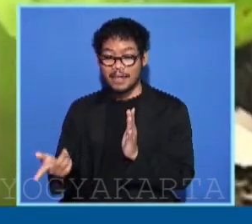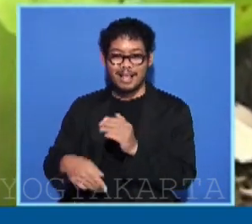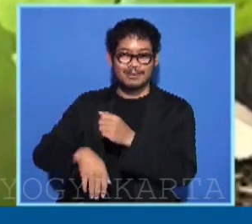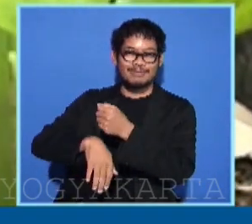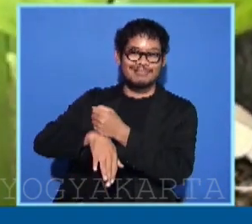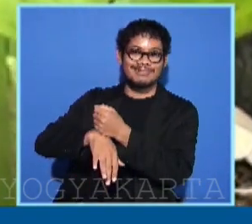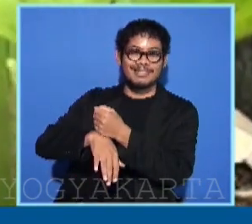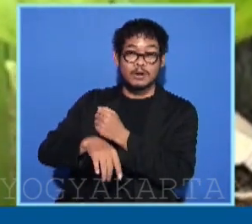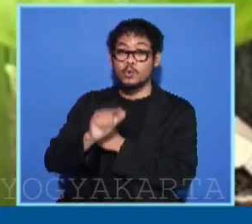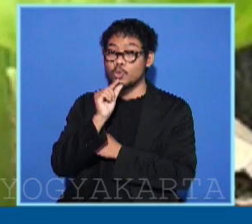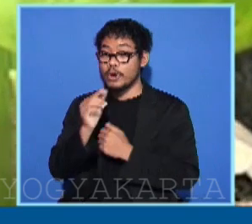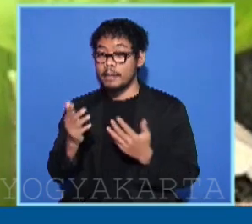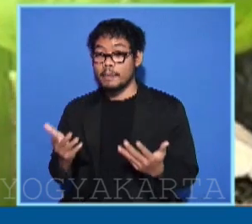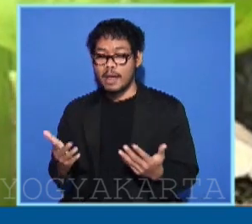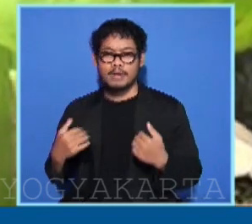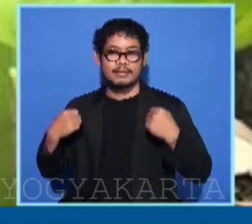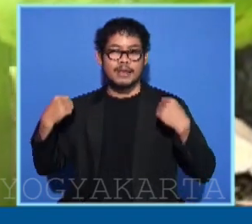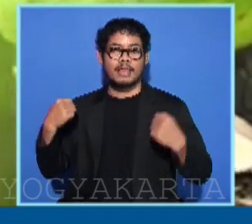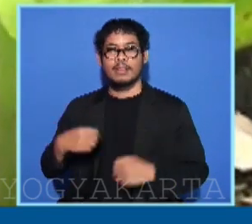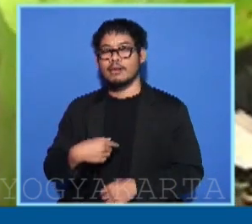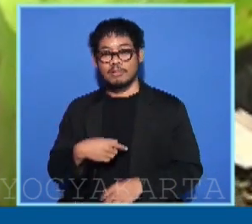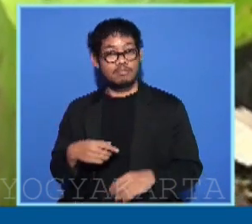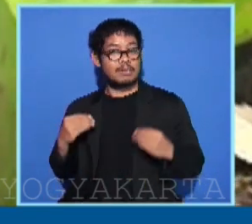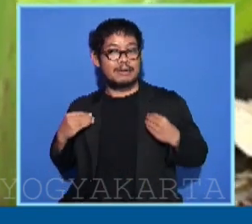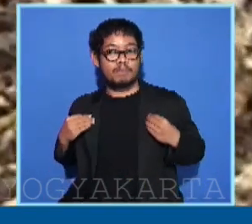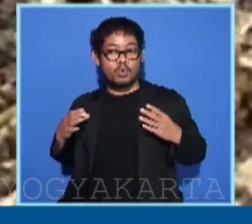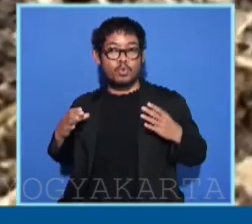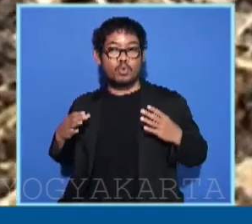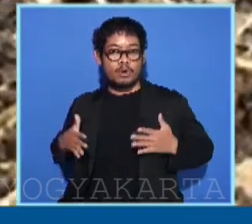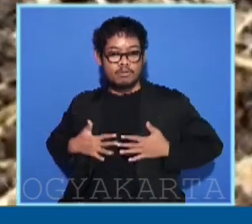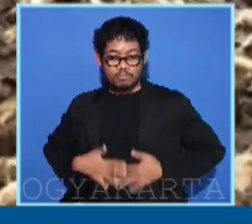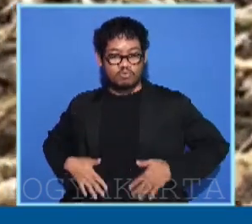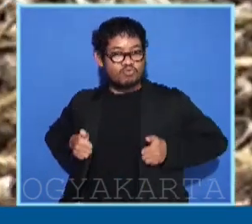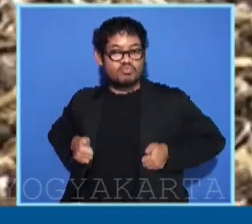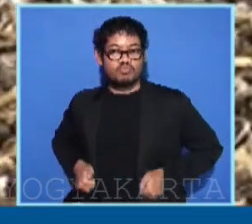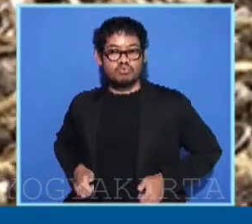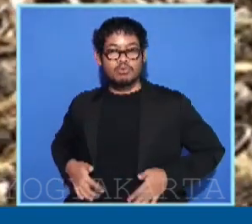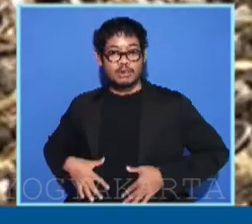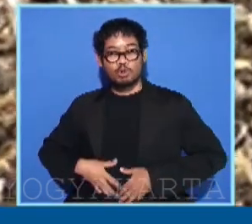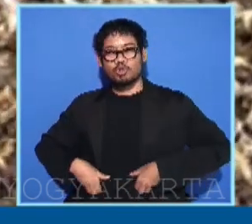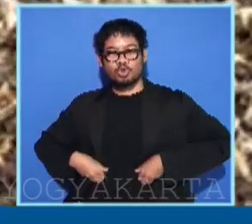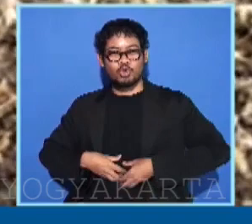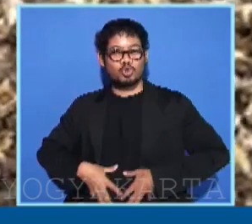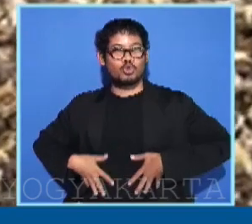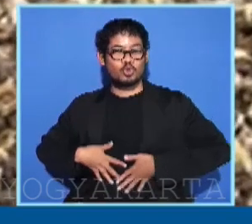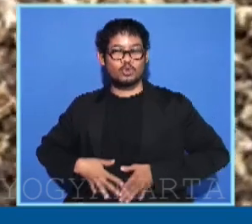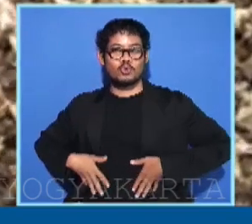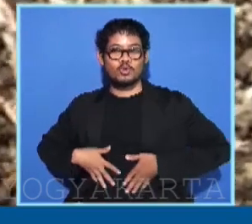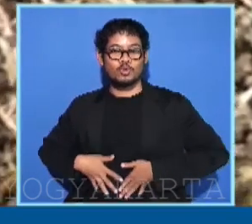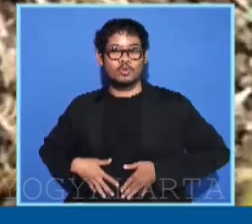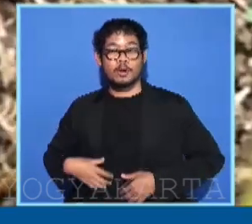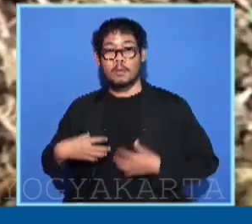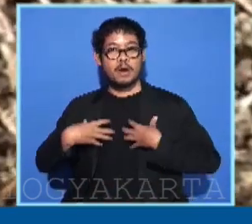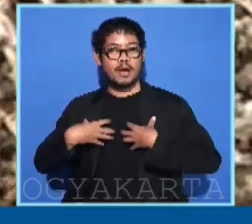kanggeh Nike laken stamina nicaly raut nyeri musadane peradangan usus besar nusadani sesakit paru-paru